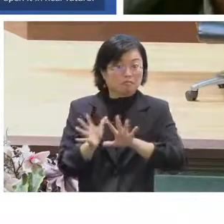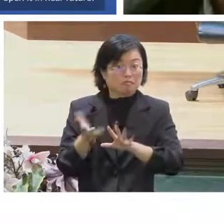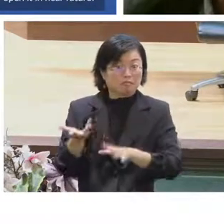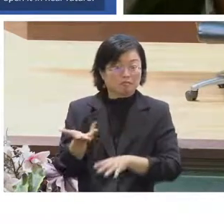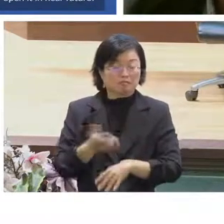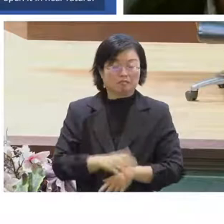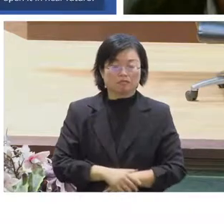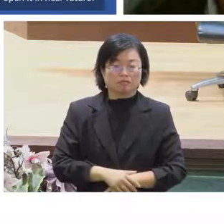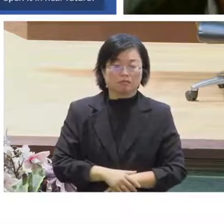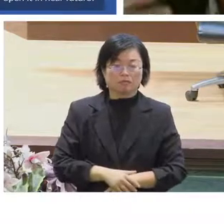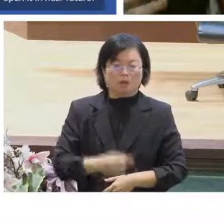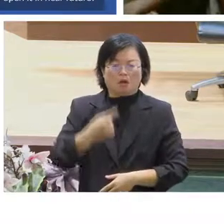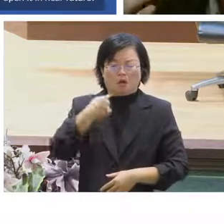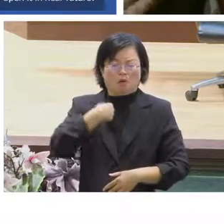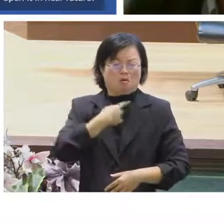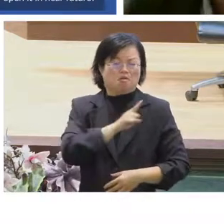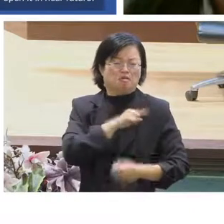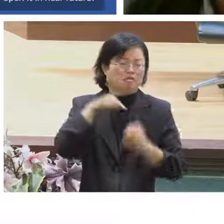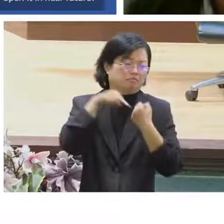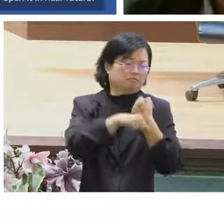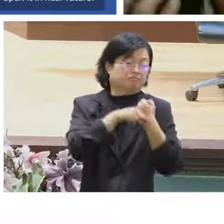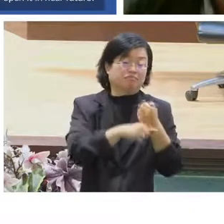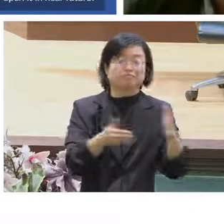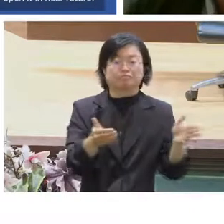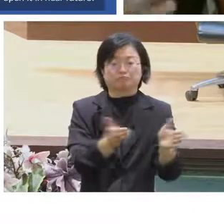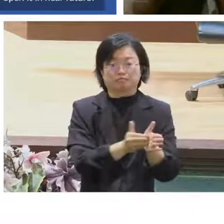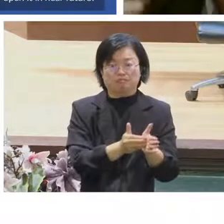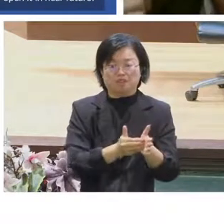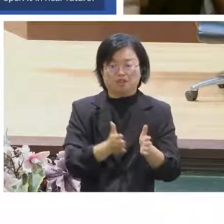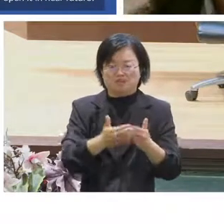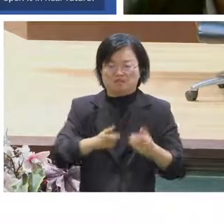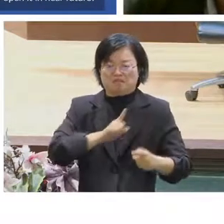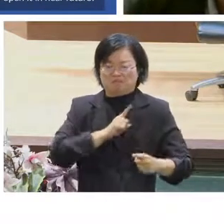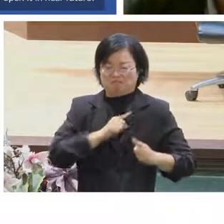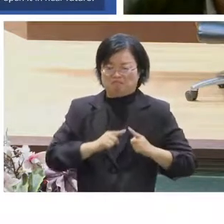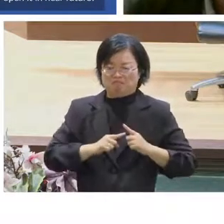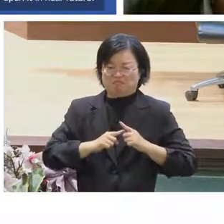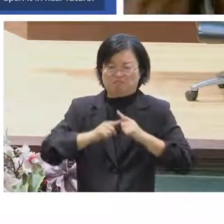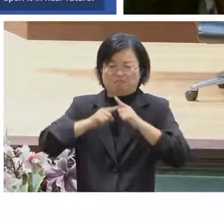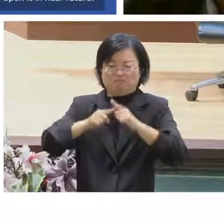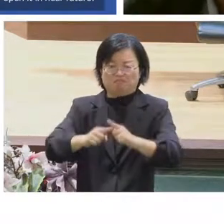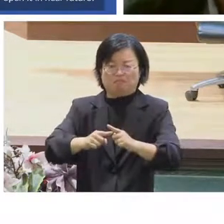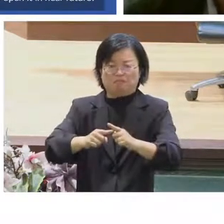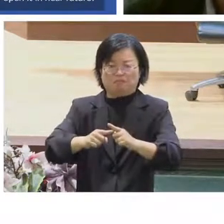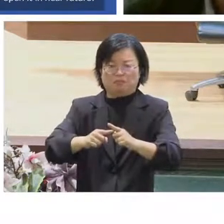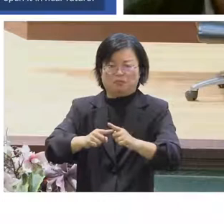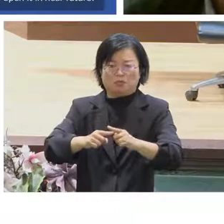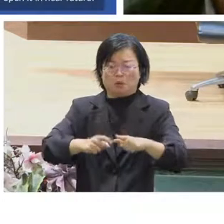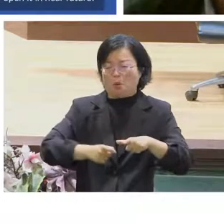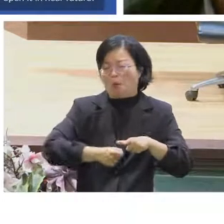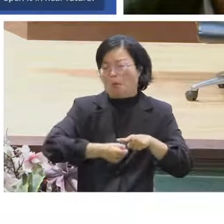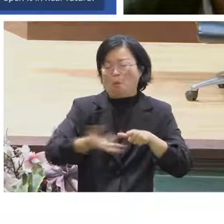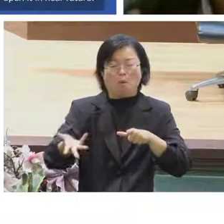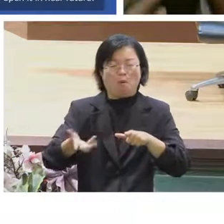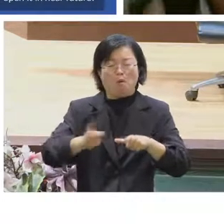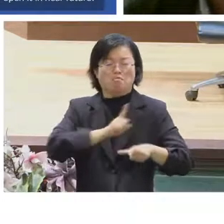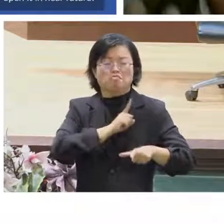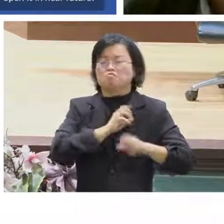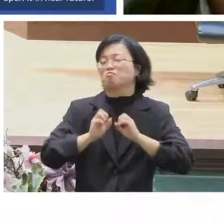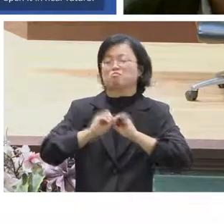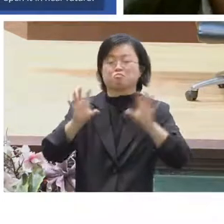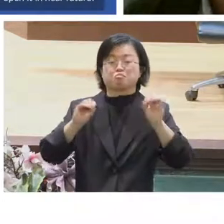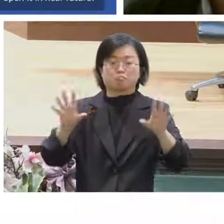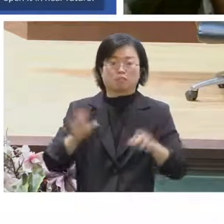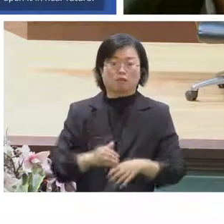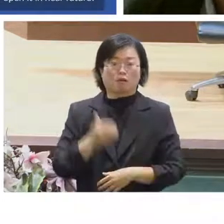己研究以后你要自己走出公众的平台自己说。对，如果